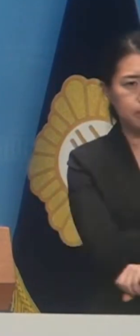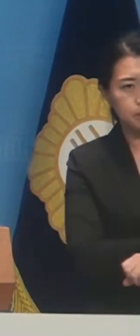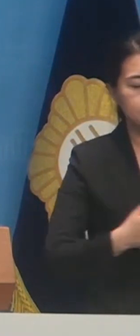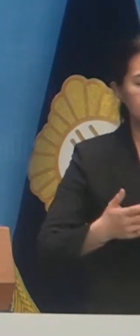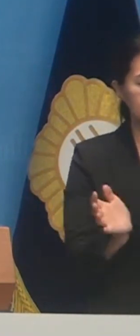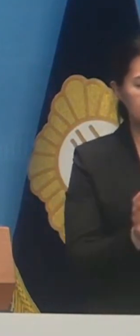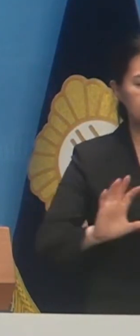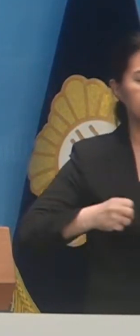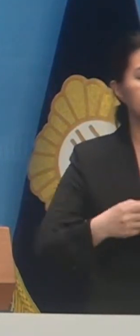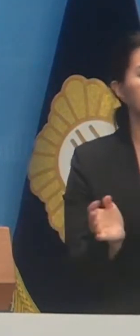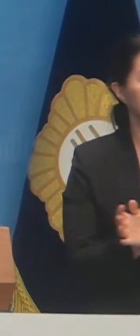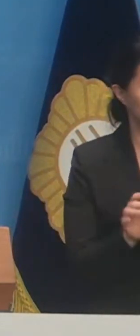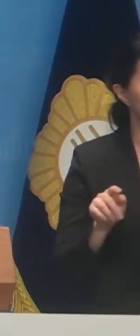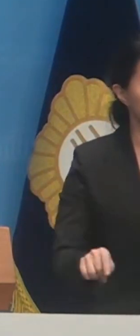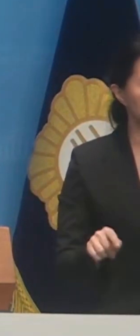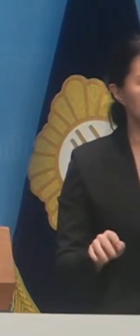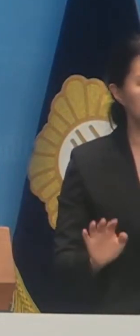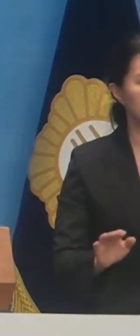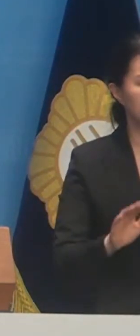국민의힘에서